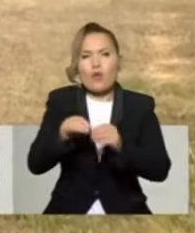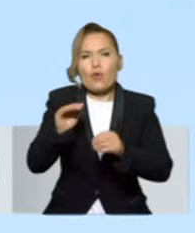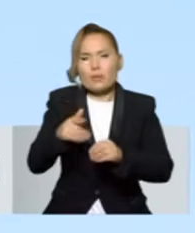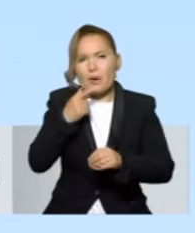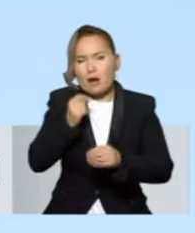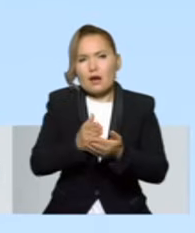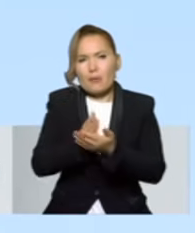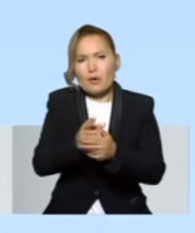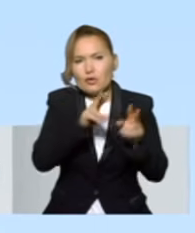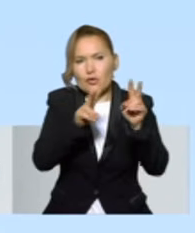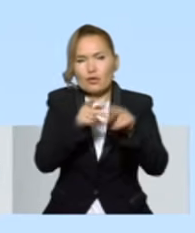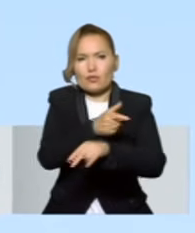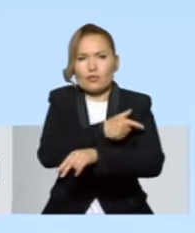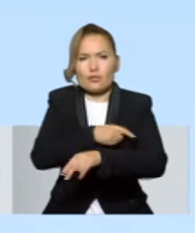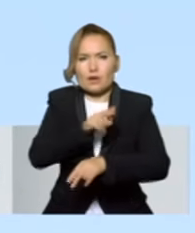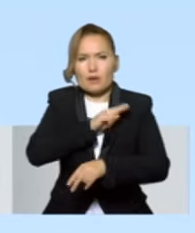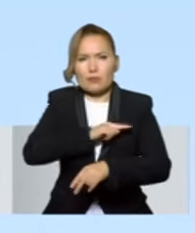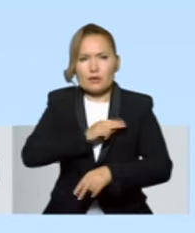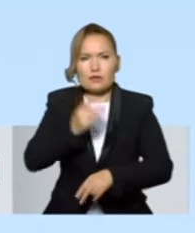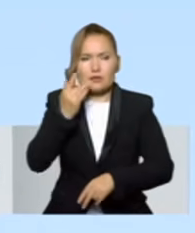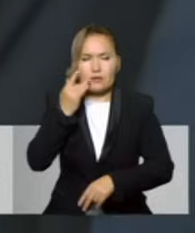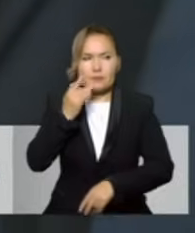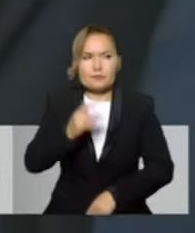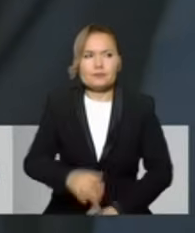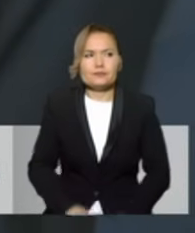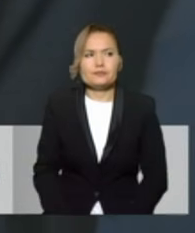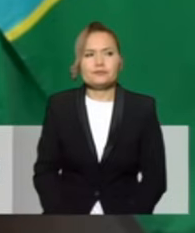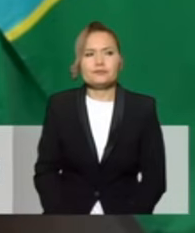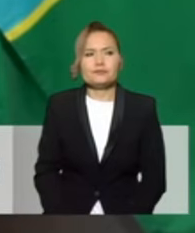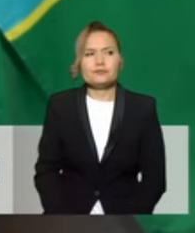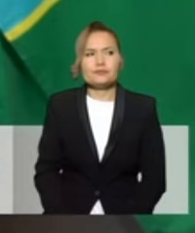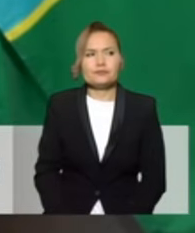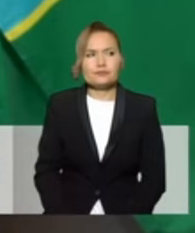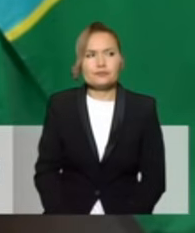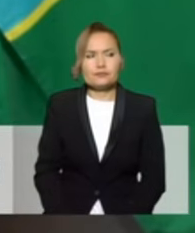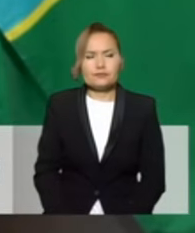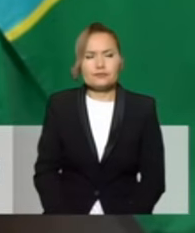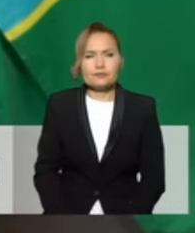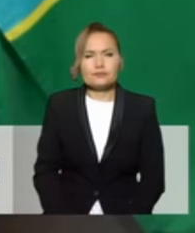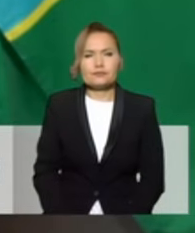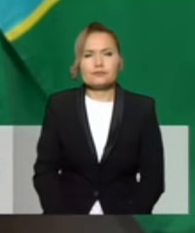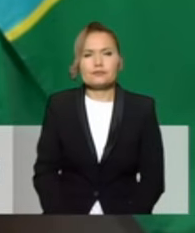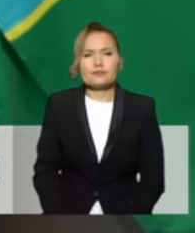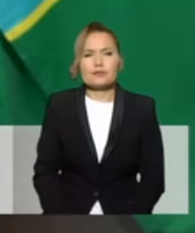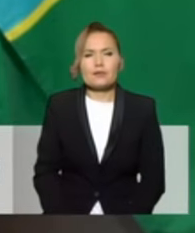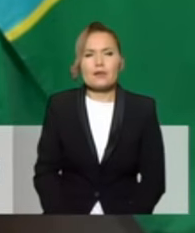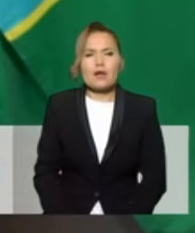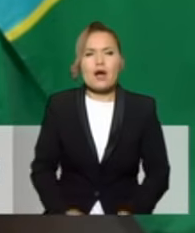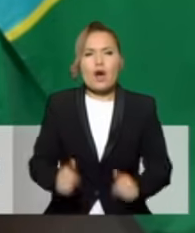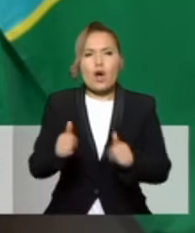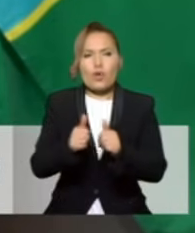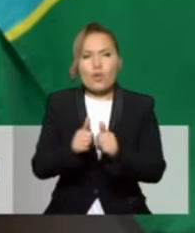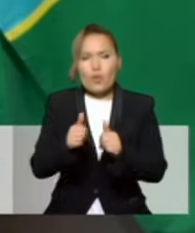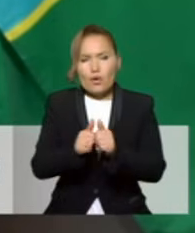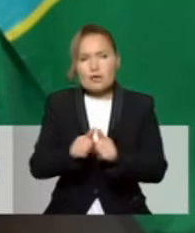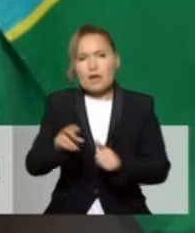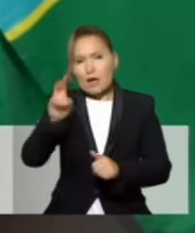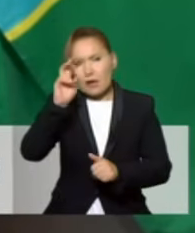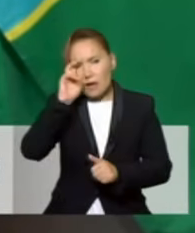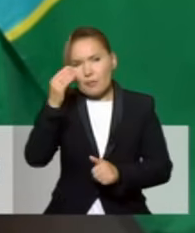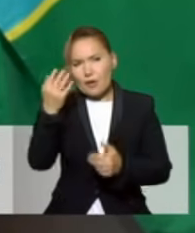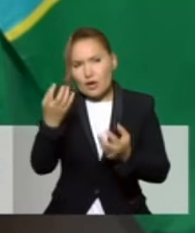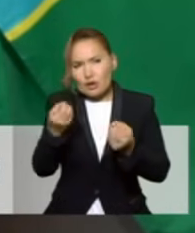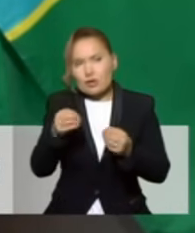жауынгершілік кезекшілікке шығады. Граждан Пакистана, Бангладеша. Көршілес елдерді айтпағанда Пакистан,